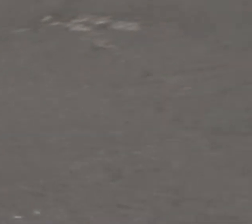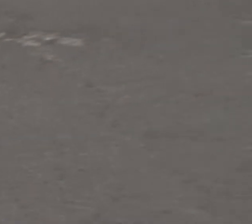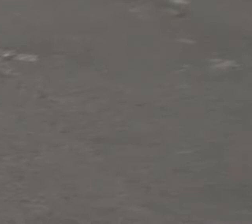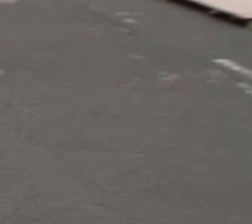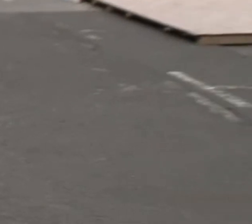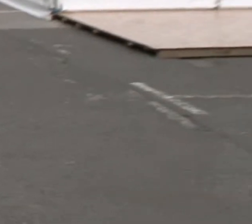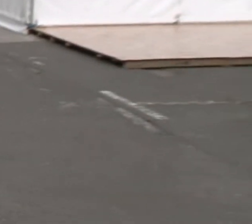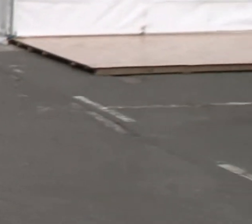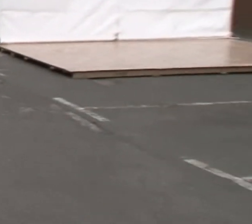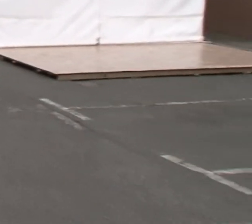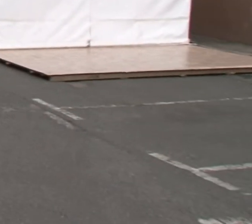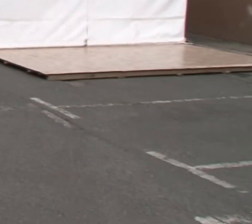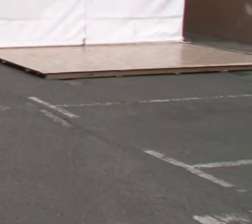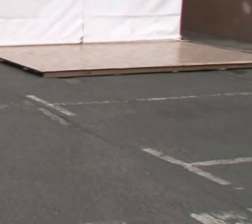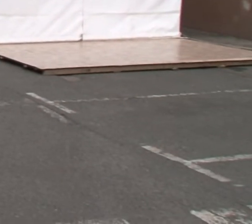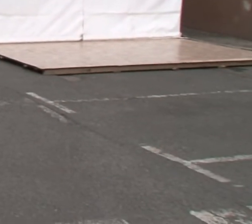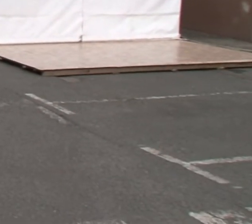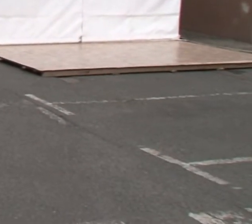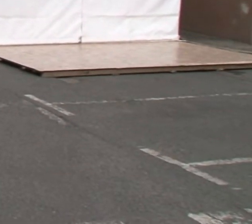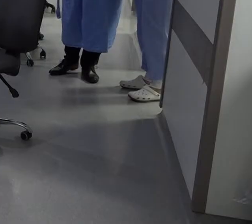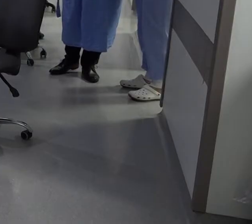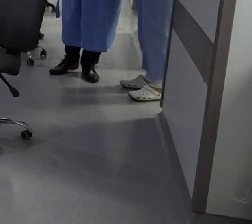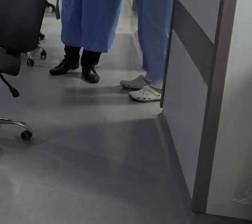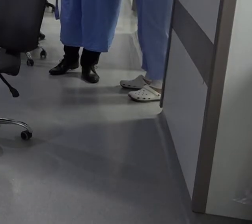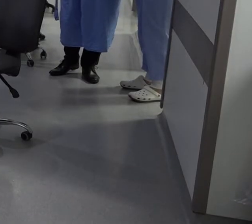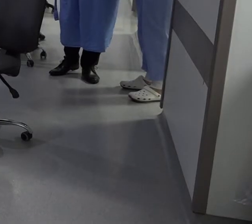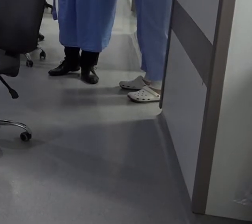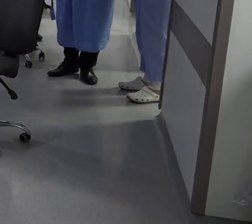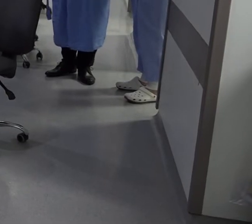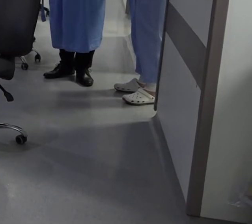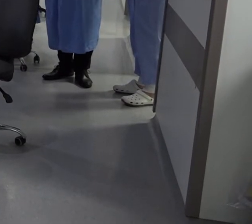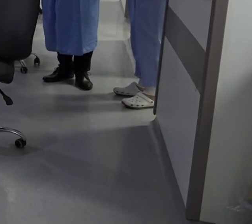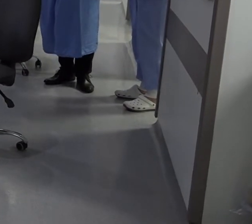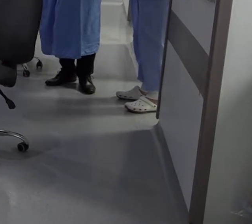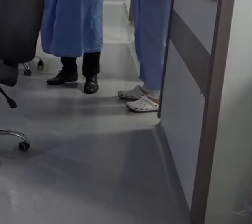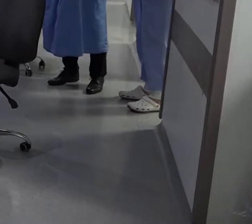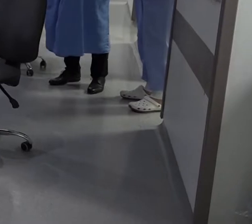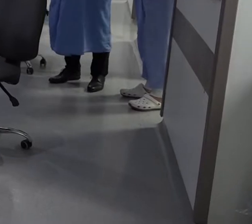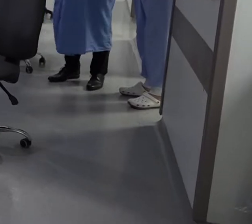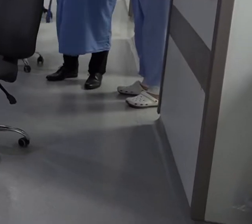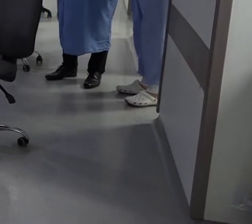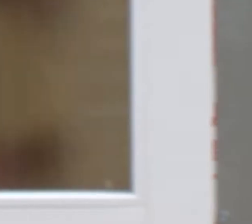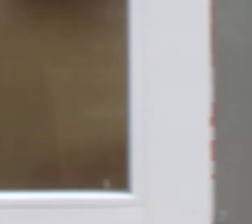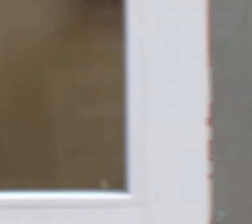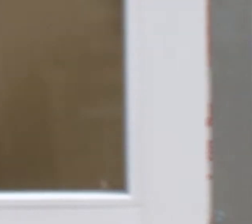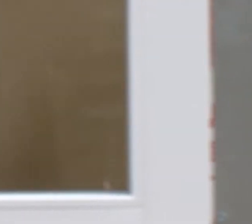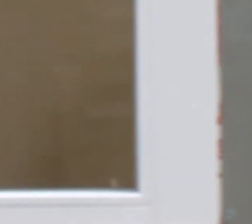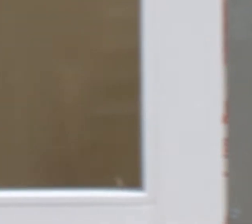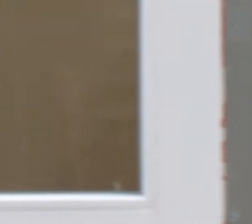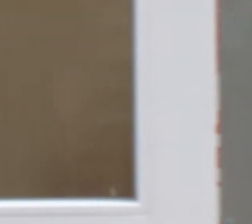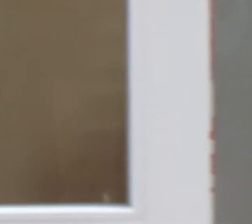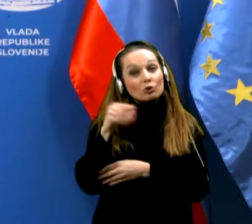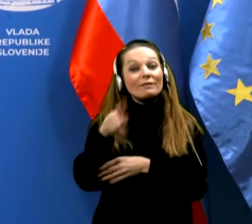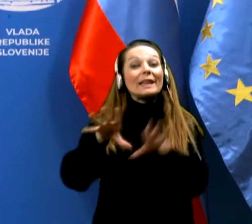novinarski konferenci opozorila, da je kljub počasnemu izboljševanju trendov okužb epidemiološka situacija v Sloveniji še vedno ena najslabših